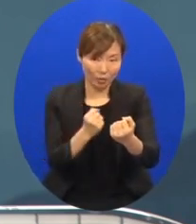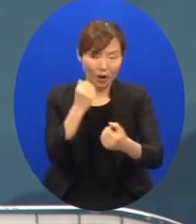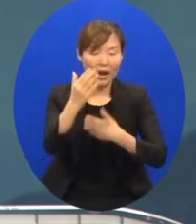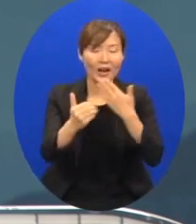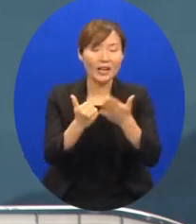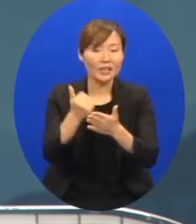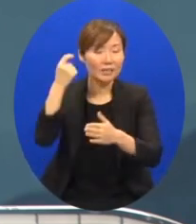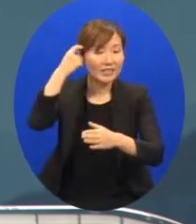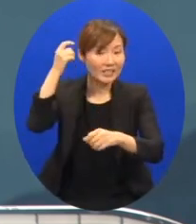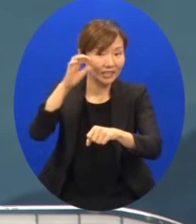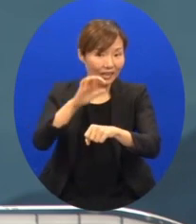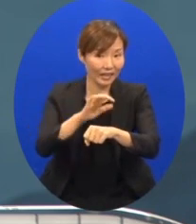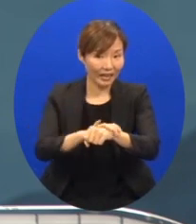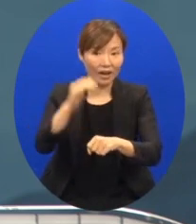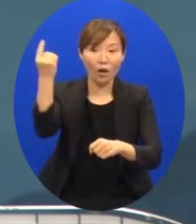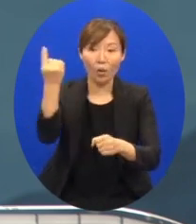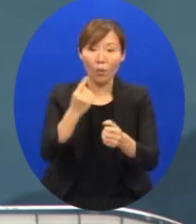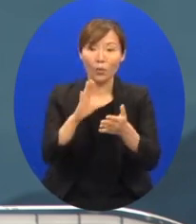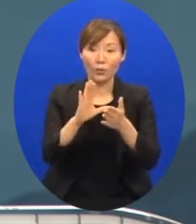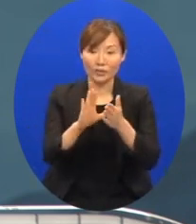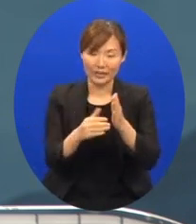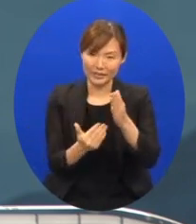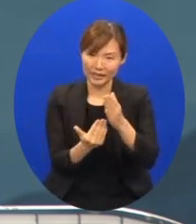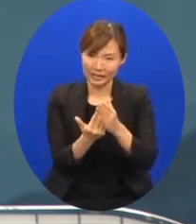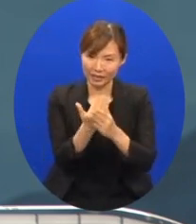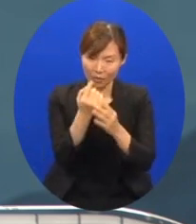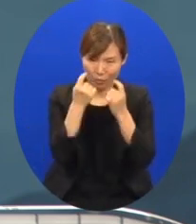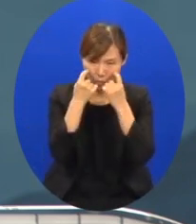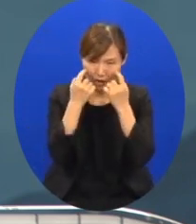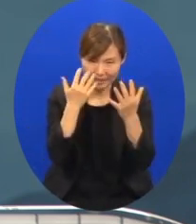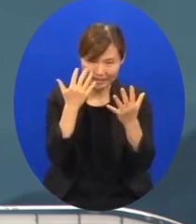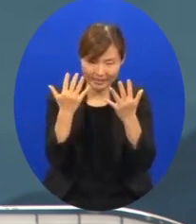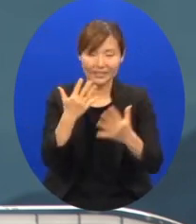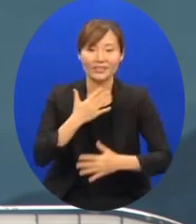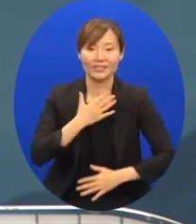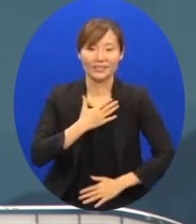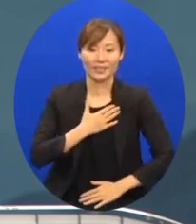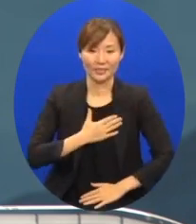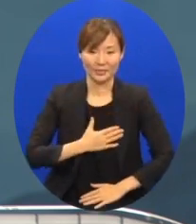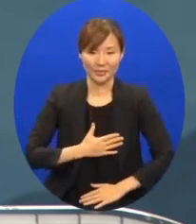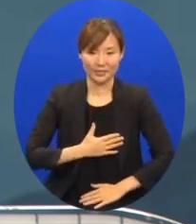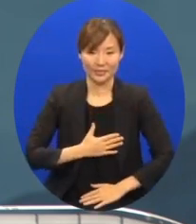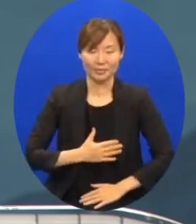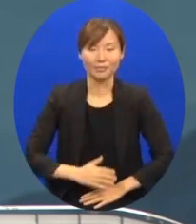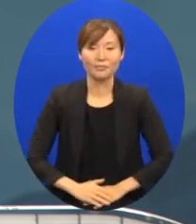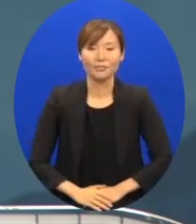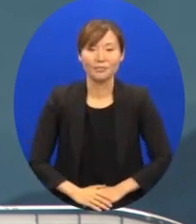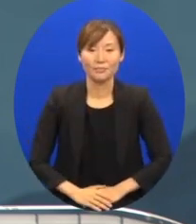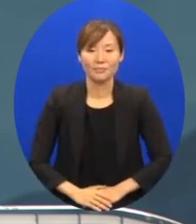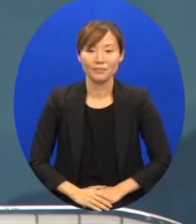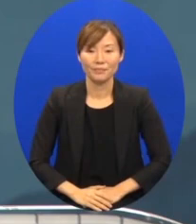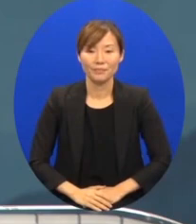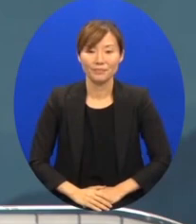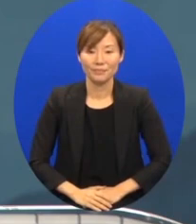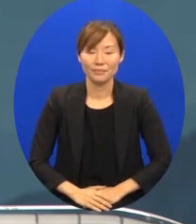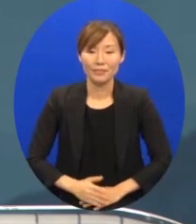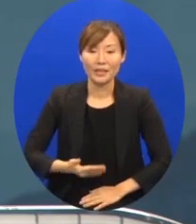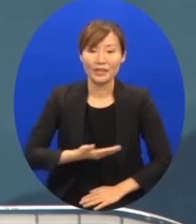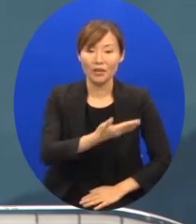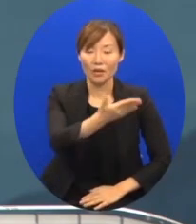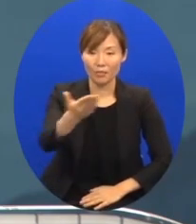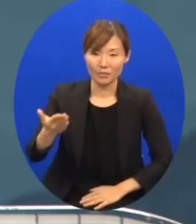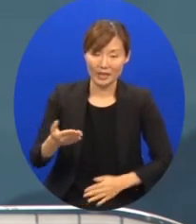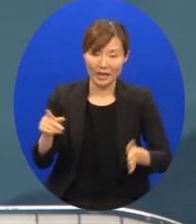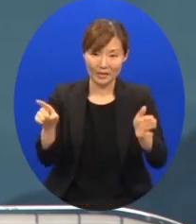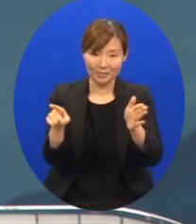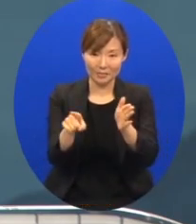지혜가 임할 때 생긴다는 것을 분명히 알았습니다 5절에 그것은 여러분의 믿음이